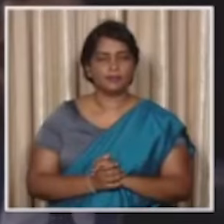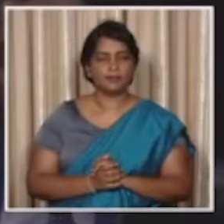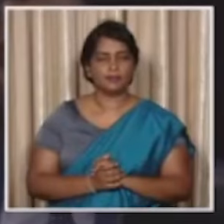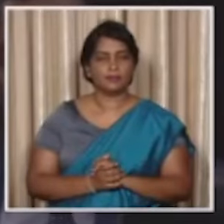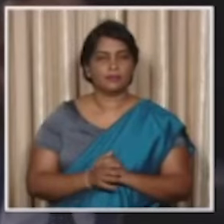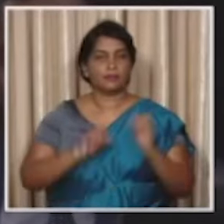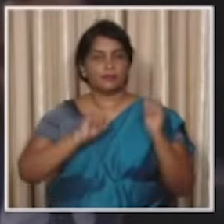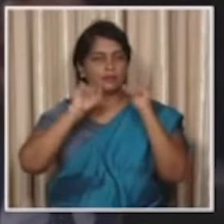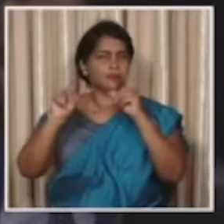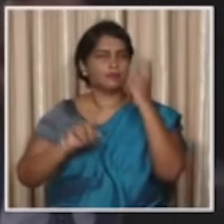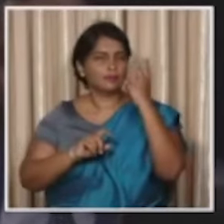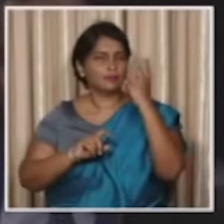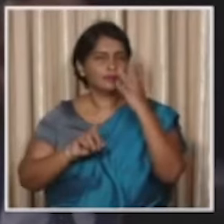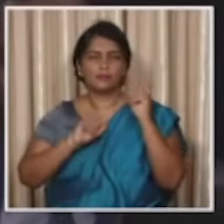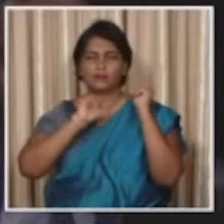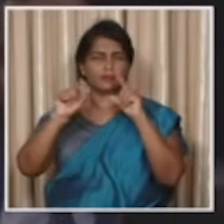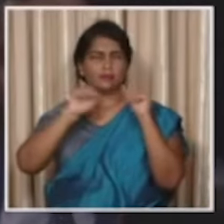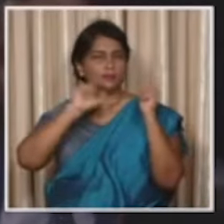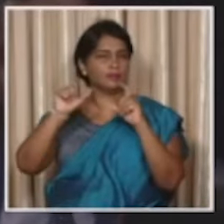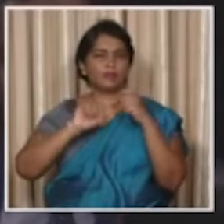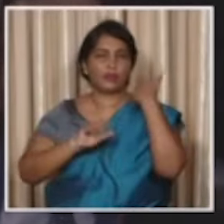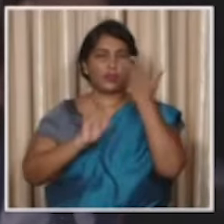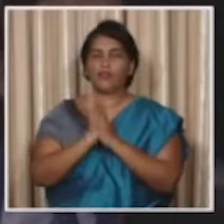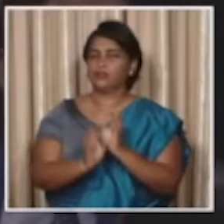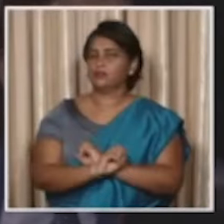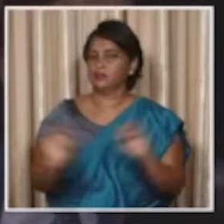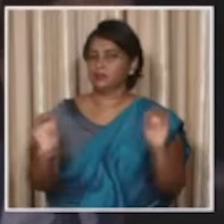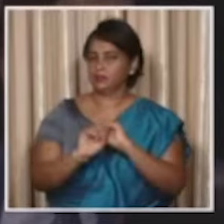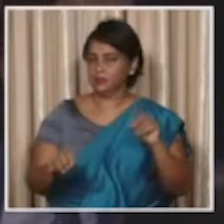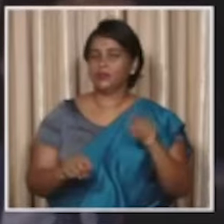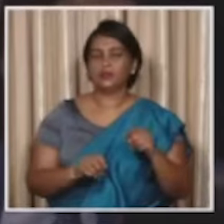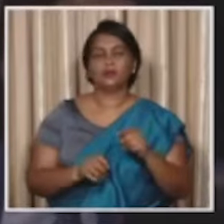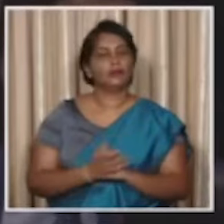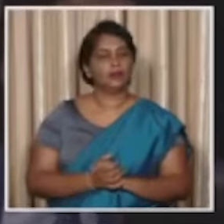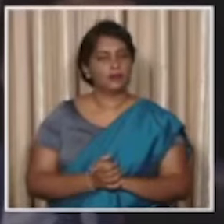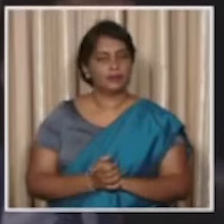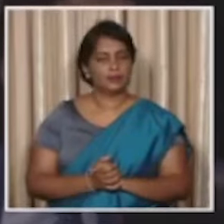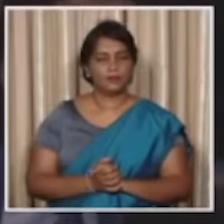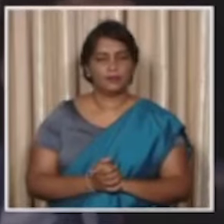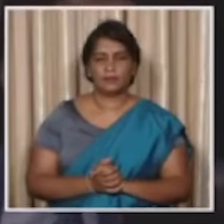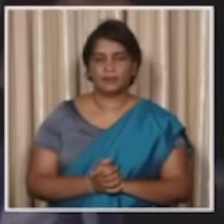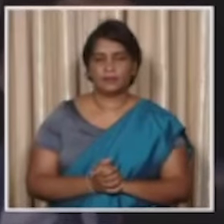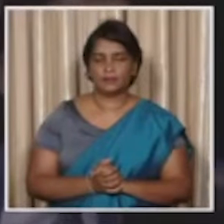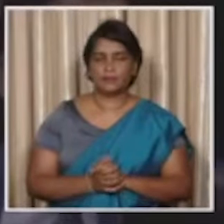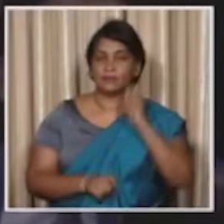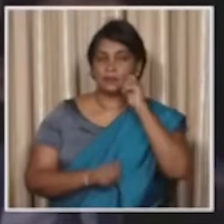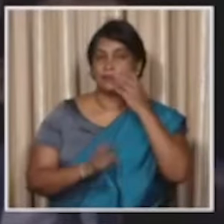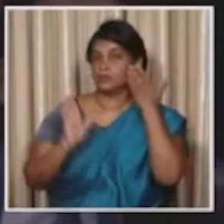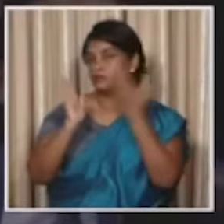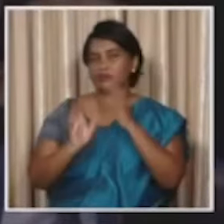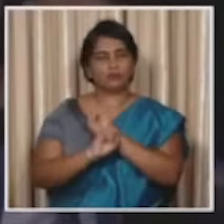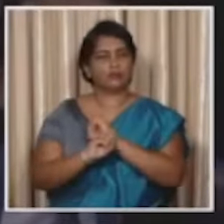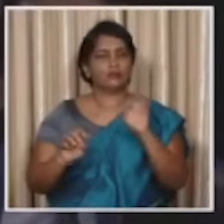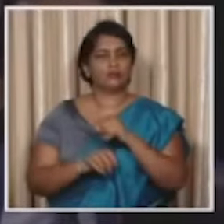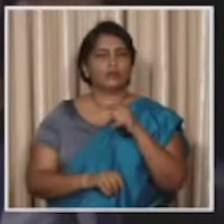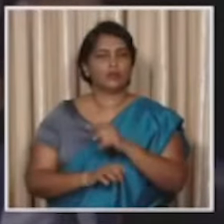පෝස්ට් එක එකින් දෙකින් පටන් අරන් දහස් කරන Facebook එකේ සමාජ මාධ්‍යයේ ජනතා ඉදිරිපත් කරන්න පටන් ගත්තා.